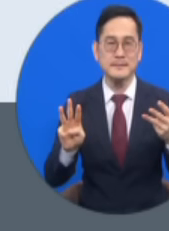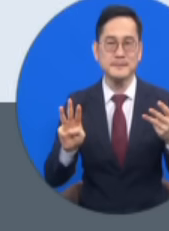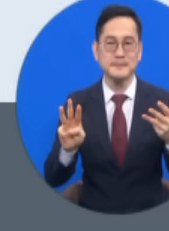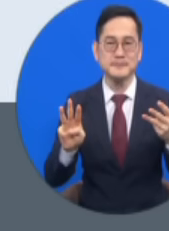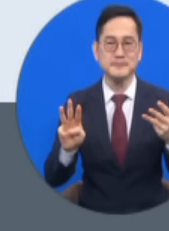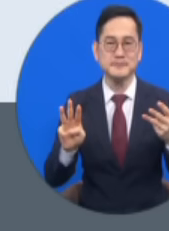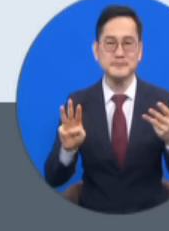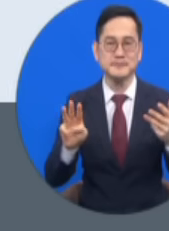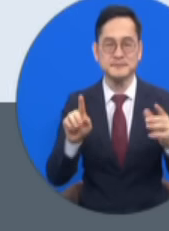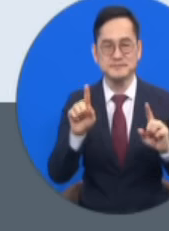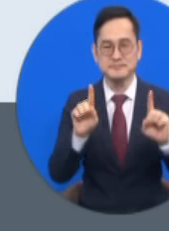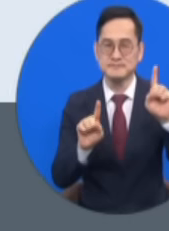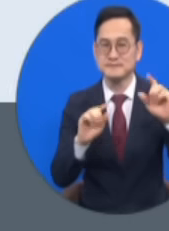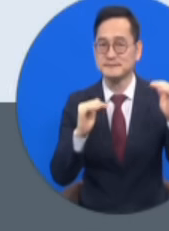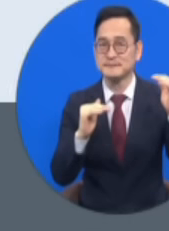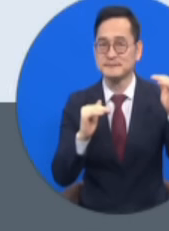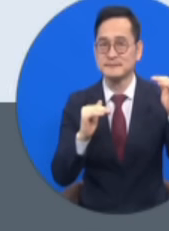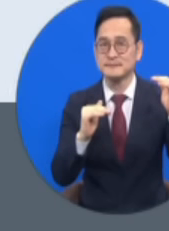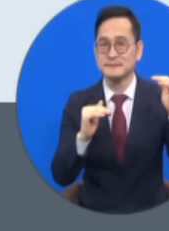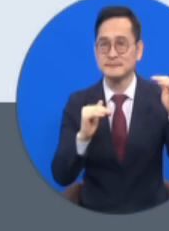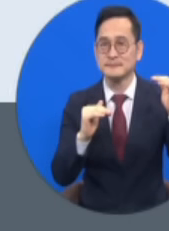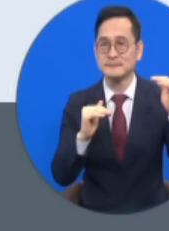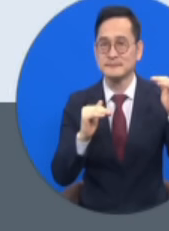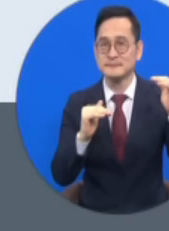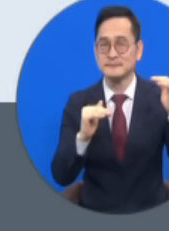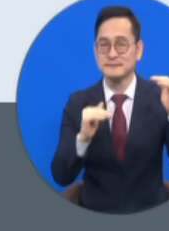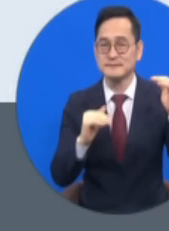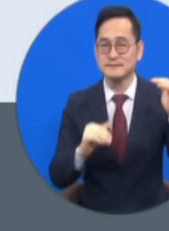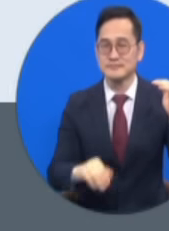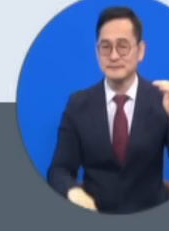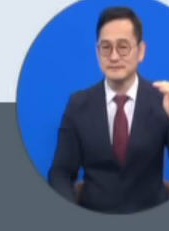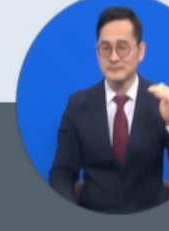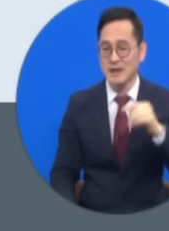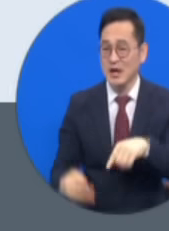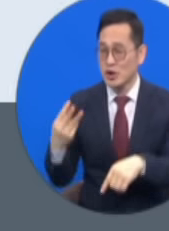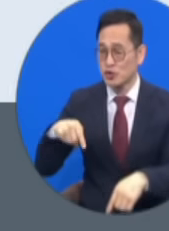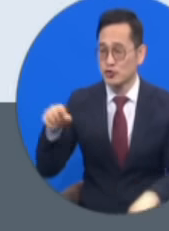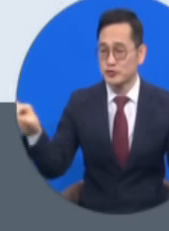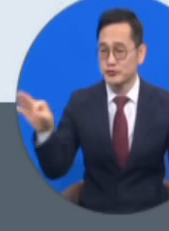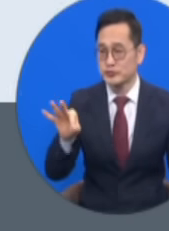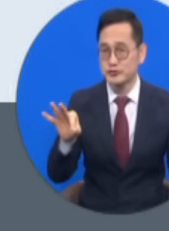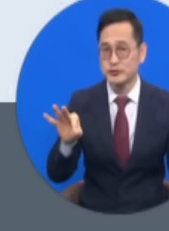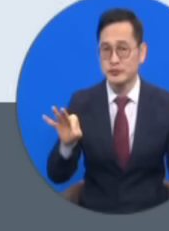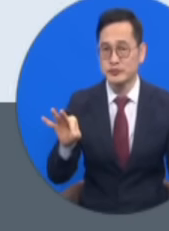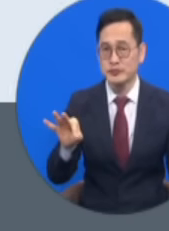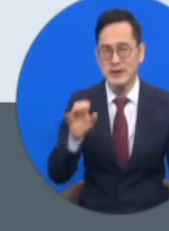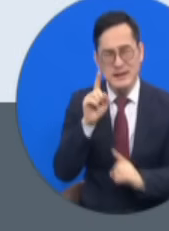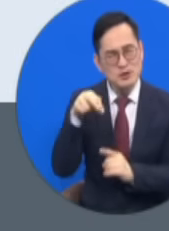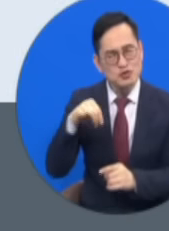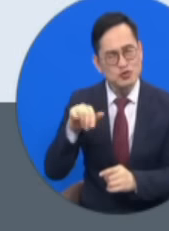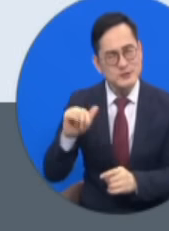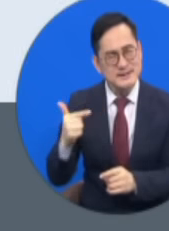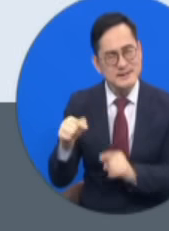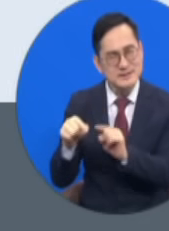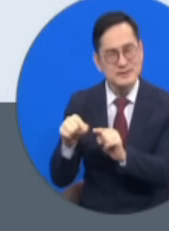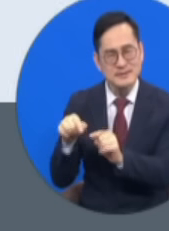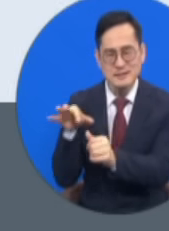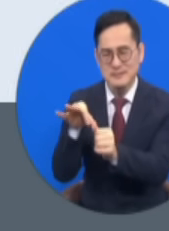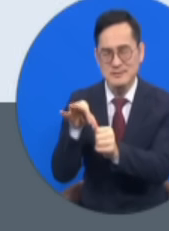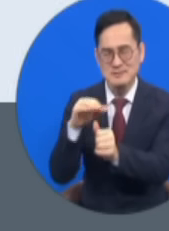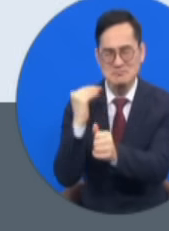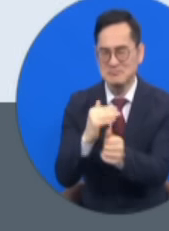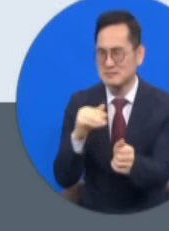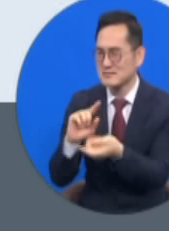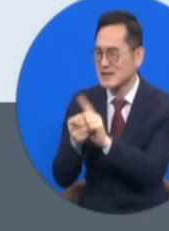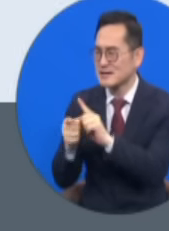대표가 현역 이수진 의원을 공천 안 주고 류사명 후보를 주고 지원 유세도 여러 차례 많이 가서 공들인